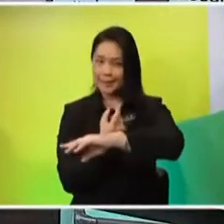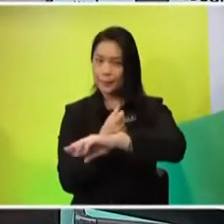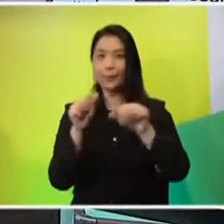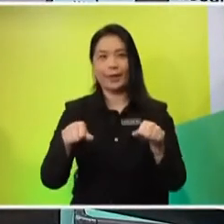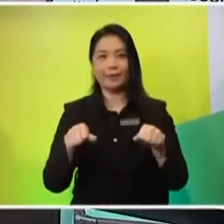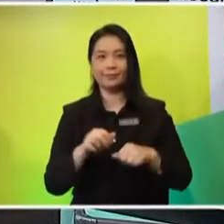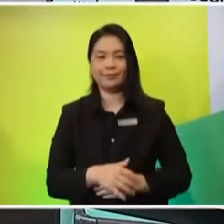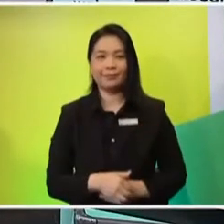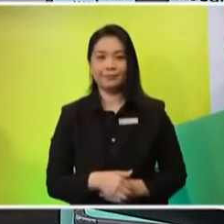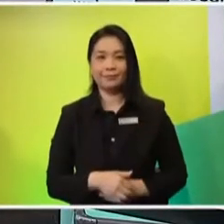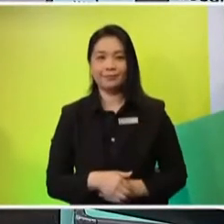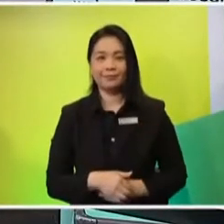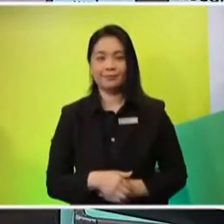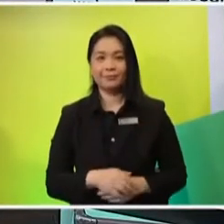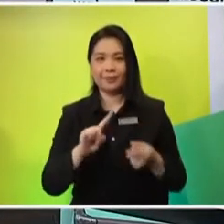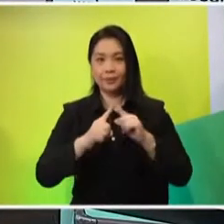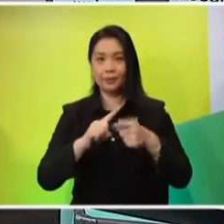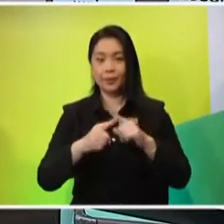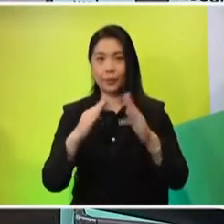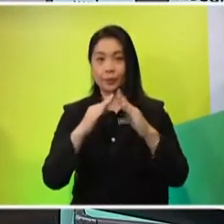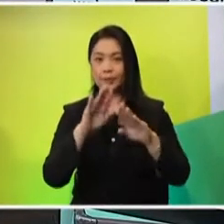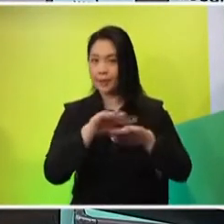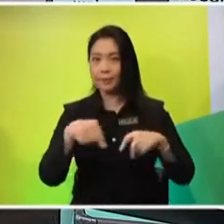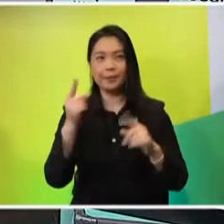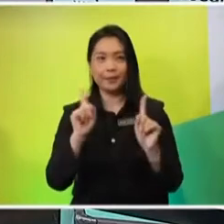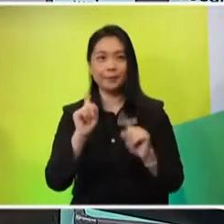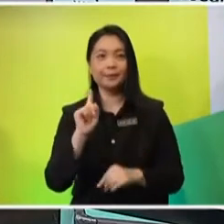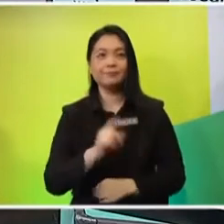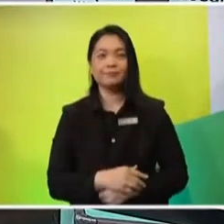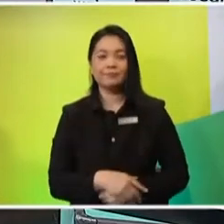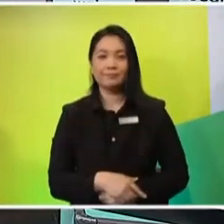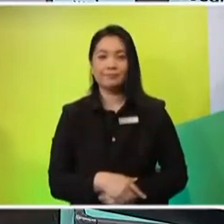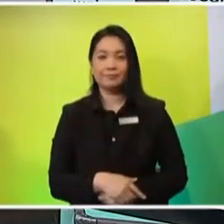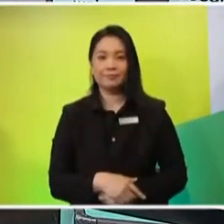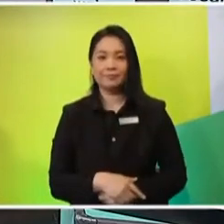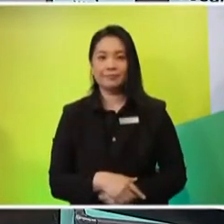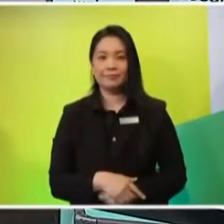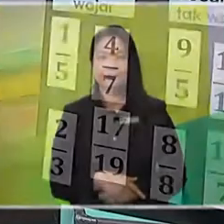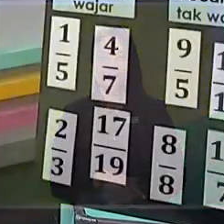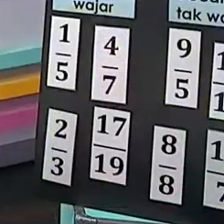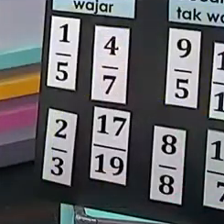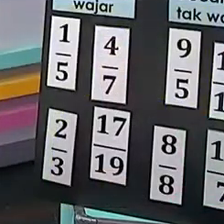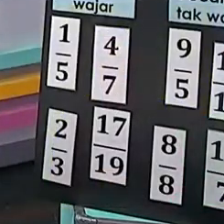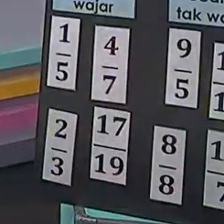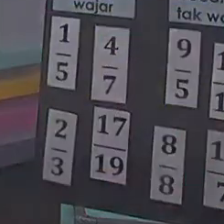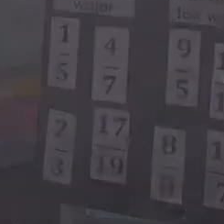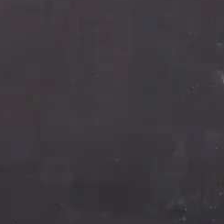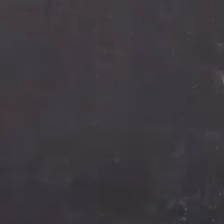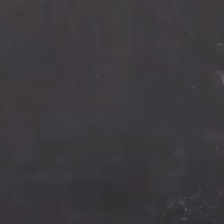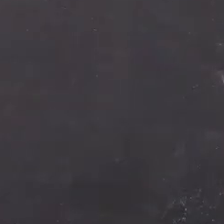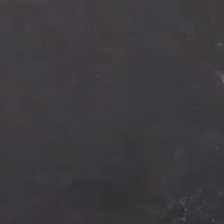Okey, boleh. Okay, kalau macam tu, kawan-kawan dekat rumah, jangan ke mana-mana. Kita kembali semula di slot Mendengar Rendah.